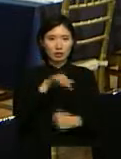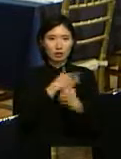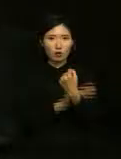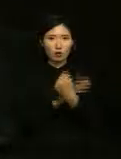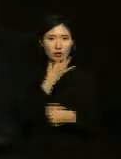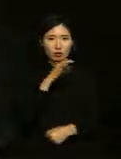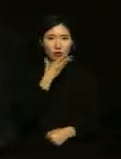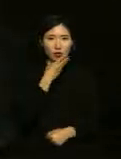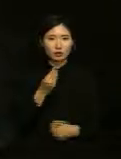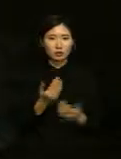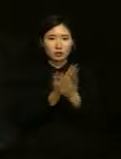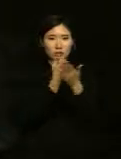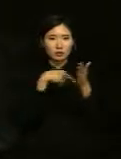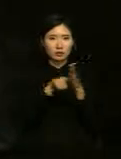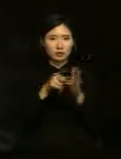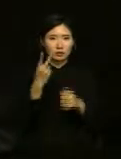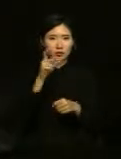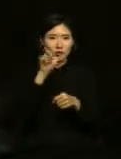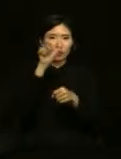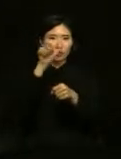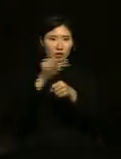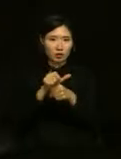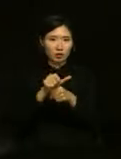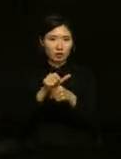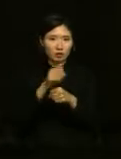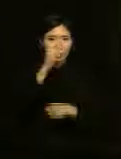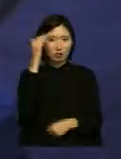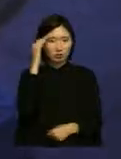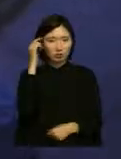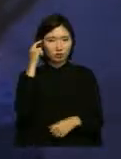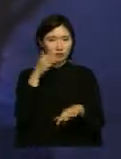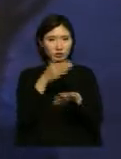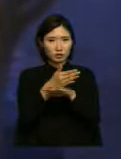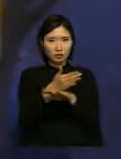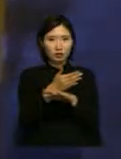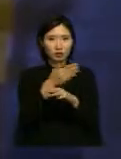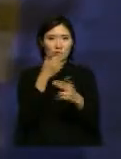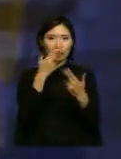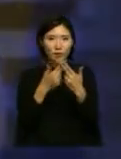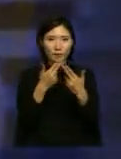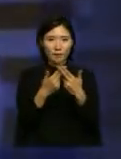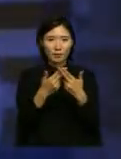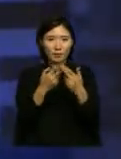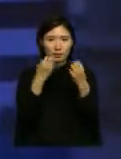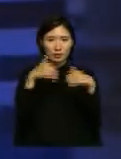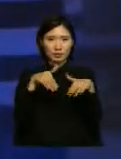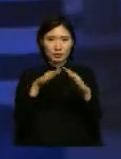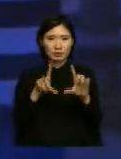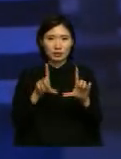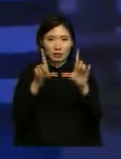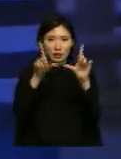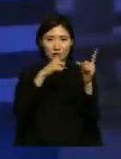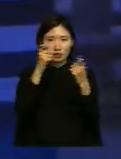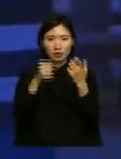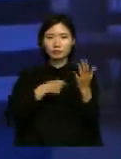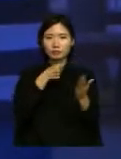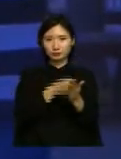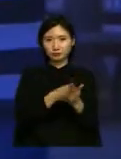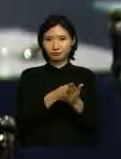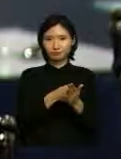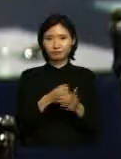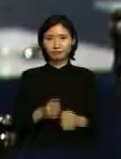권익과 복지 증진을 위해 2005년도에 한국 지적발달 장애인 복지협회 창립일을 기념해 제정됐습니다.